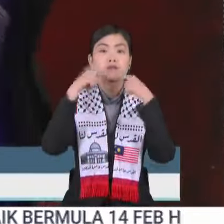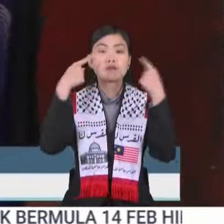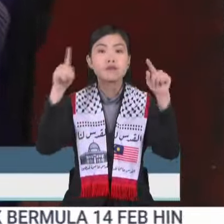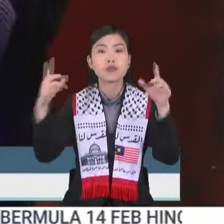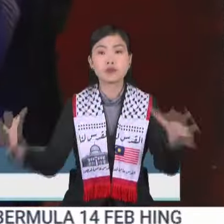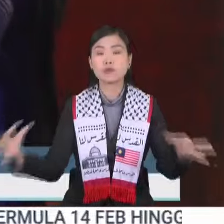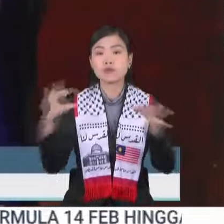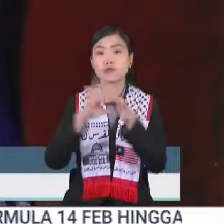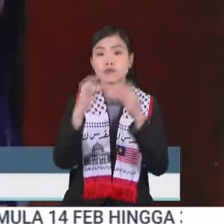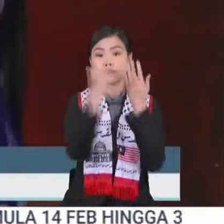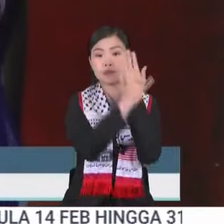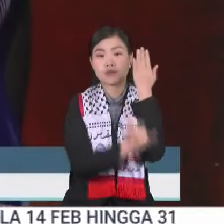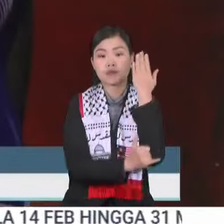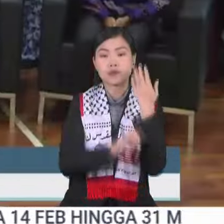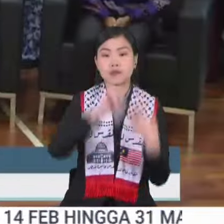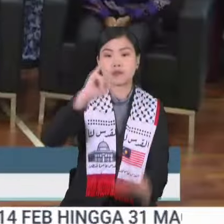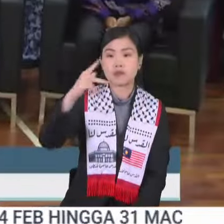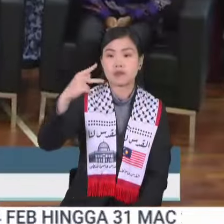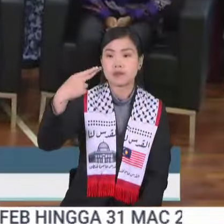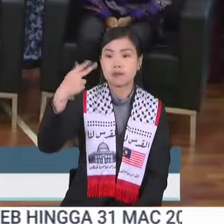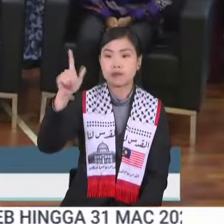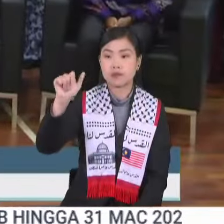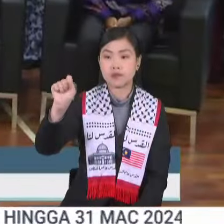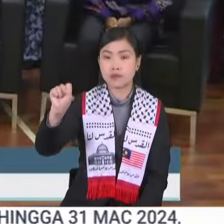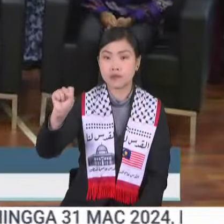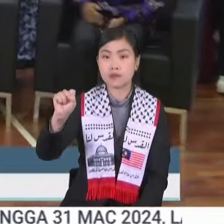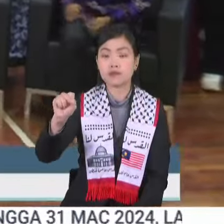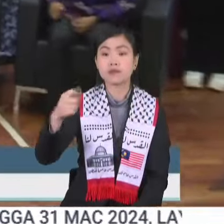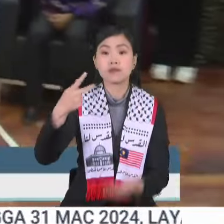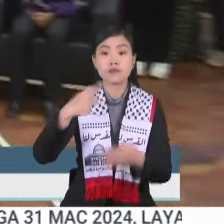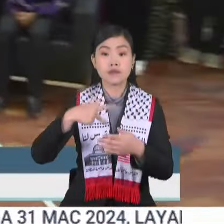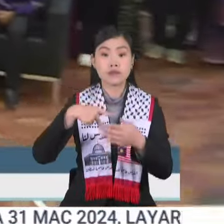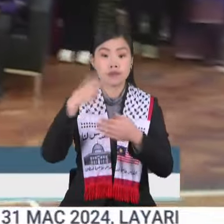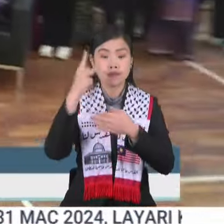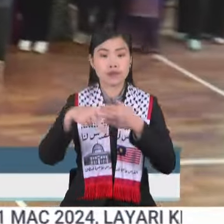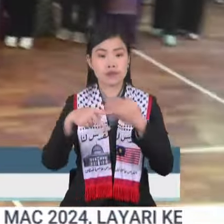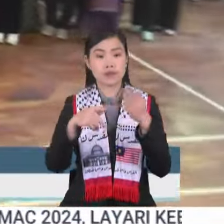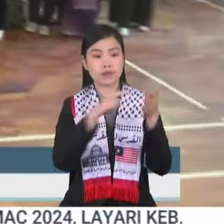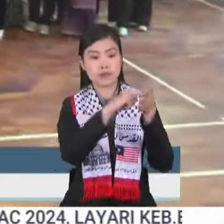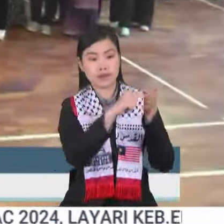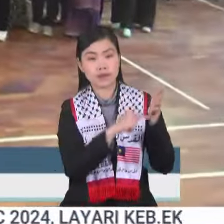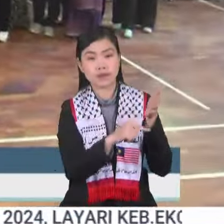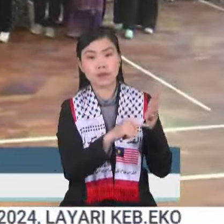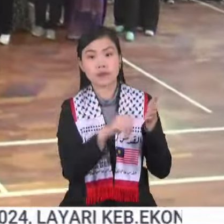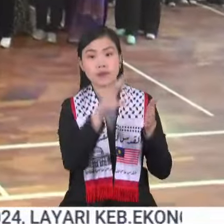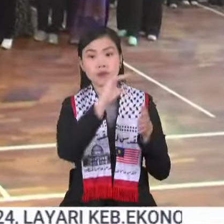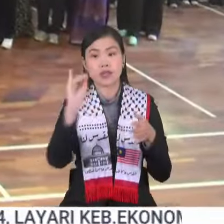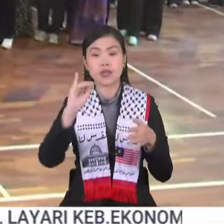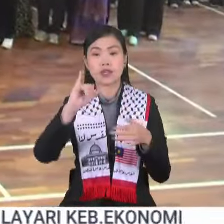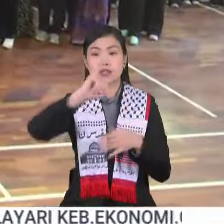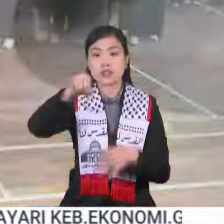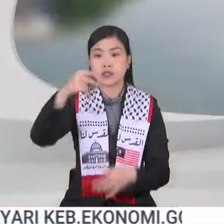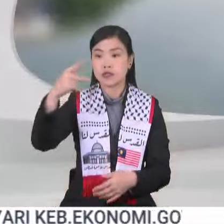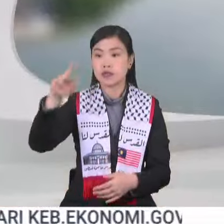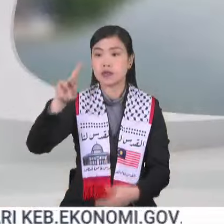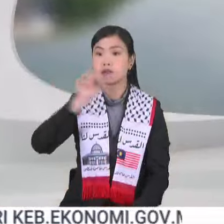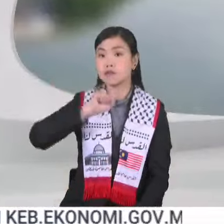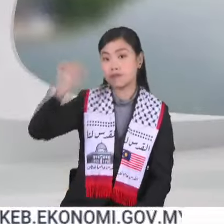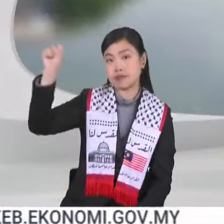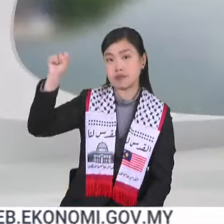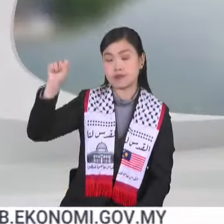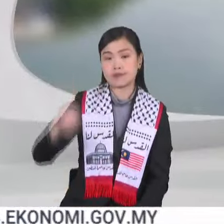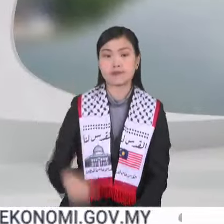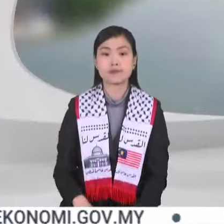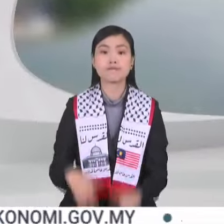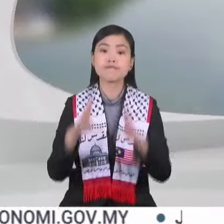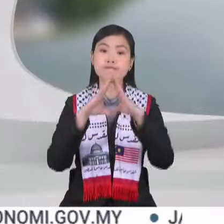kerjasama Yayasan ikhlas pusat zakat Sabah dan Persatuan kakitangan Islam jkr Sabah